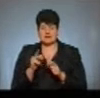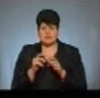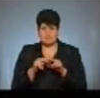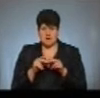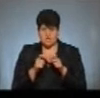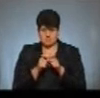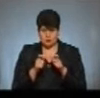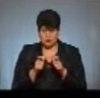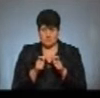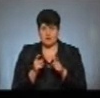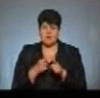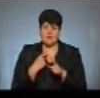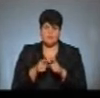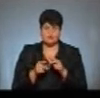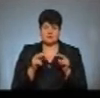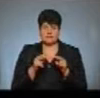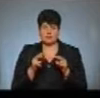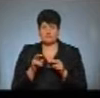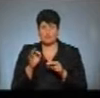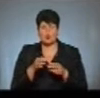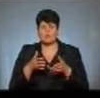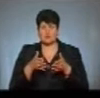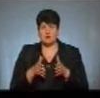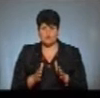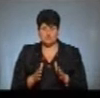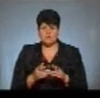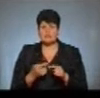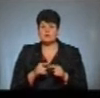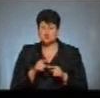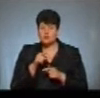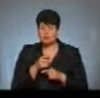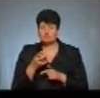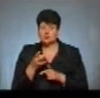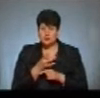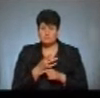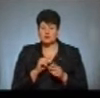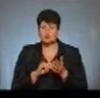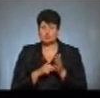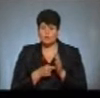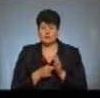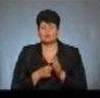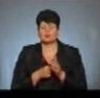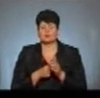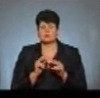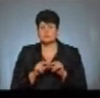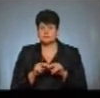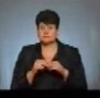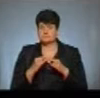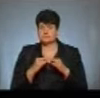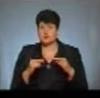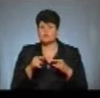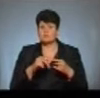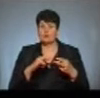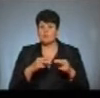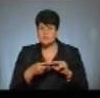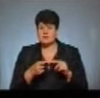або взагалі за свідоцтвом про народження. А для цього потрібно довідку з міграційної служби, що він